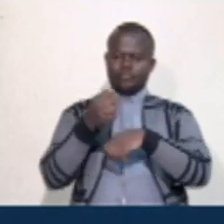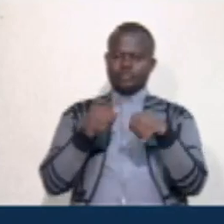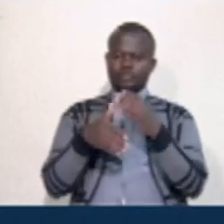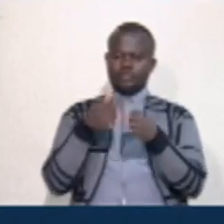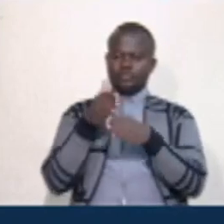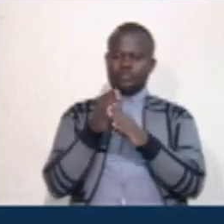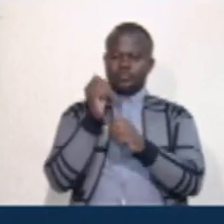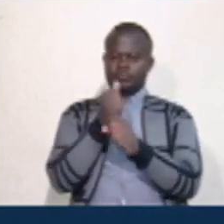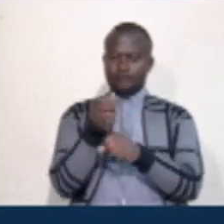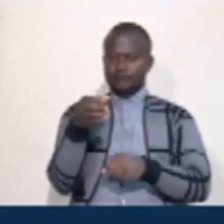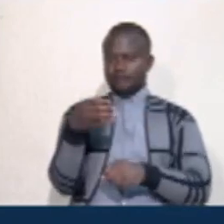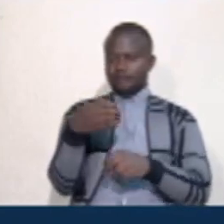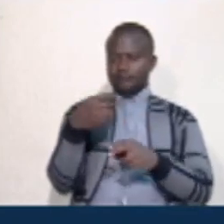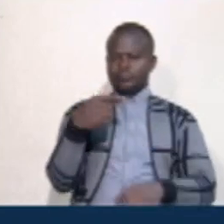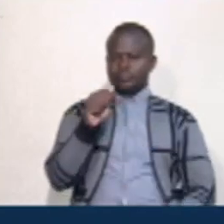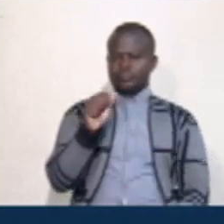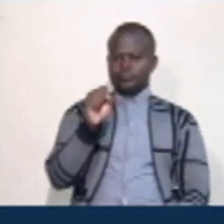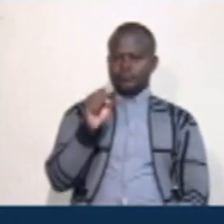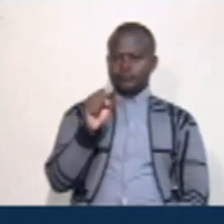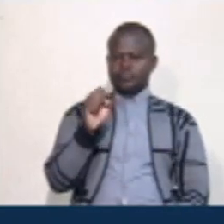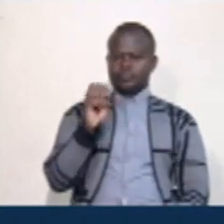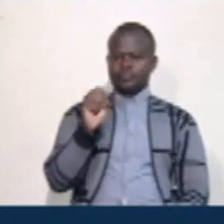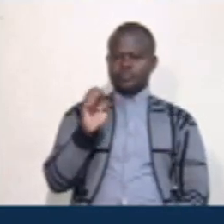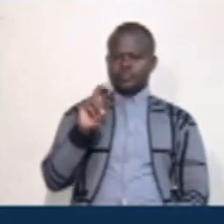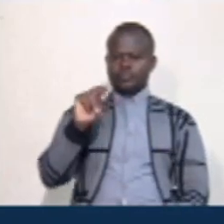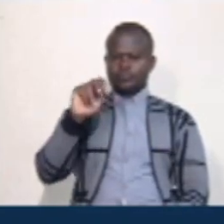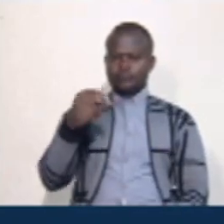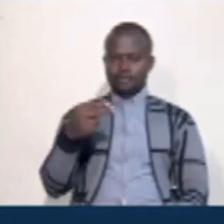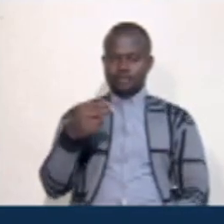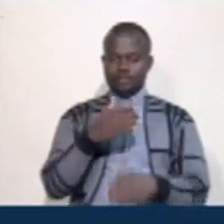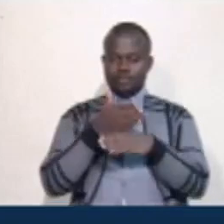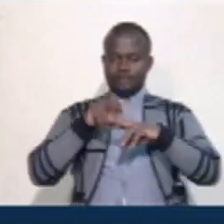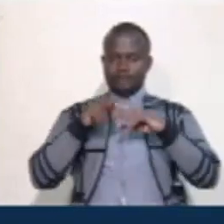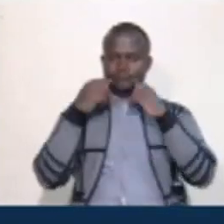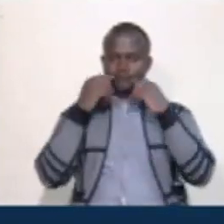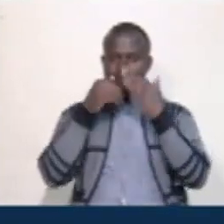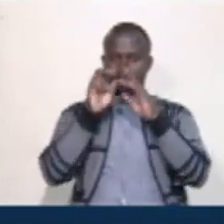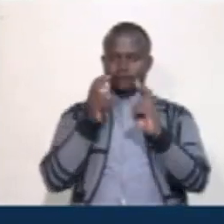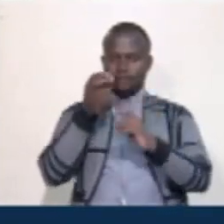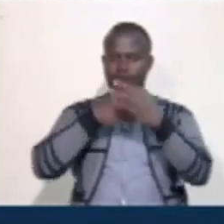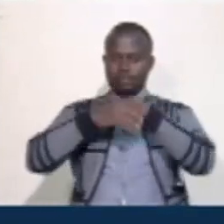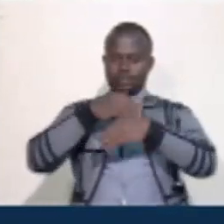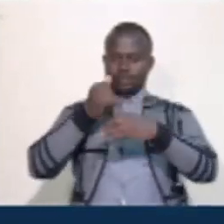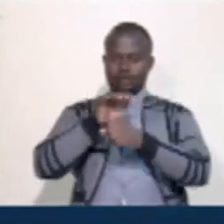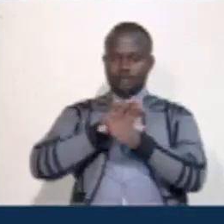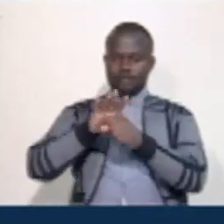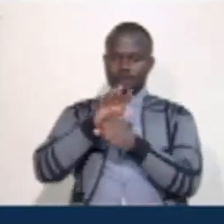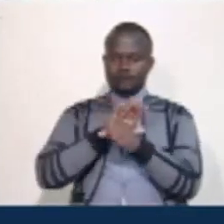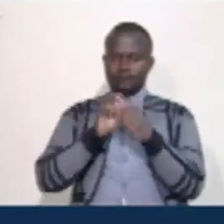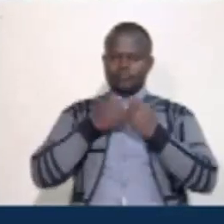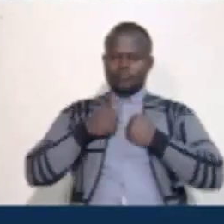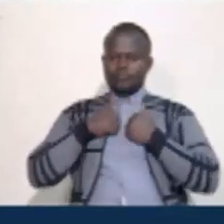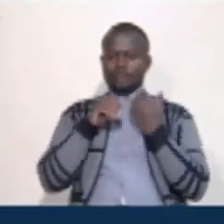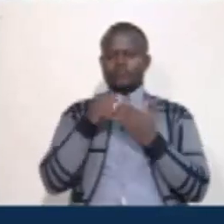kurwubaka izakorwa na kompanyi yitwa Gazimet. Minisitiri w'Intebe Dr. Edouard Ngirente yatangaje ko uruganda nirwuzura